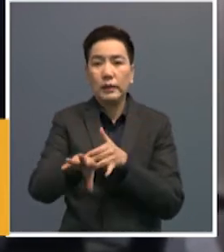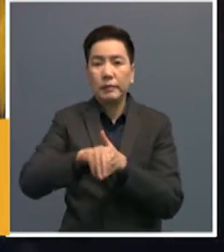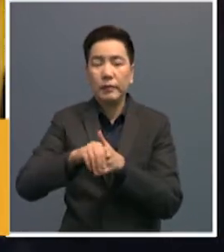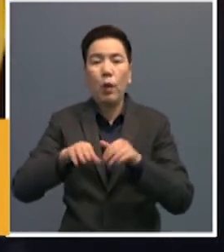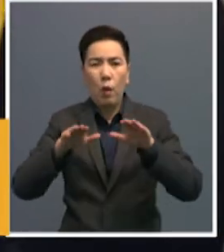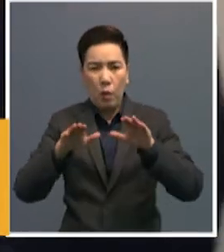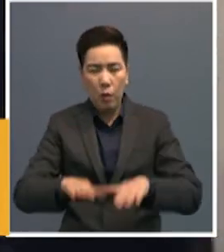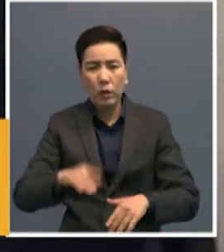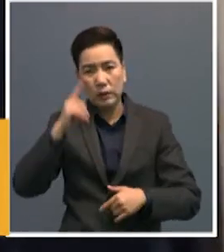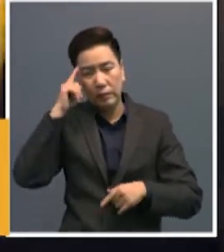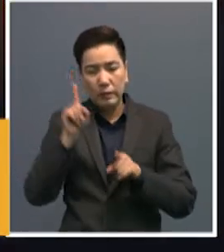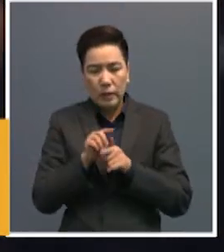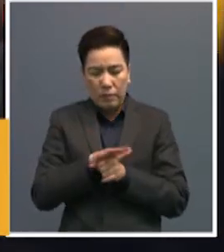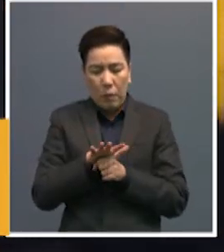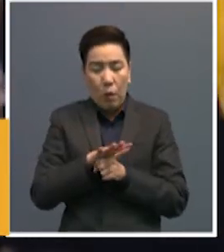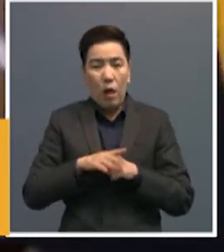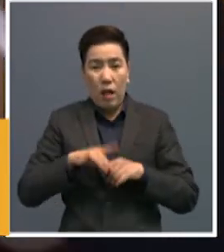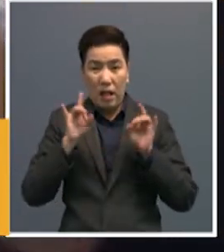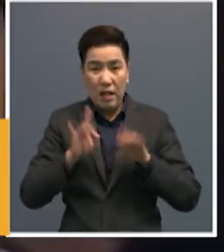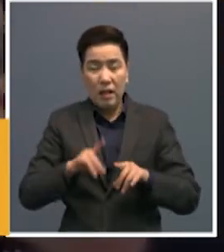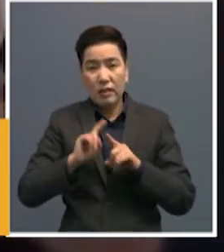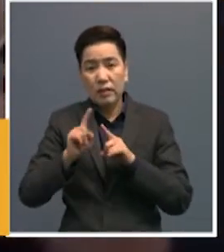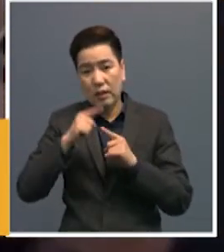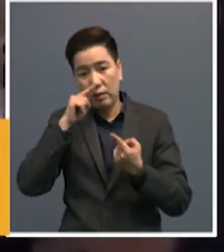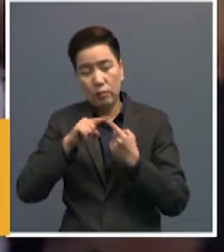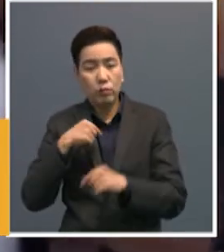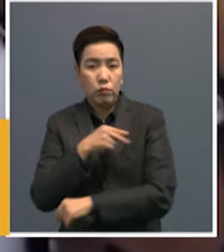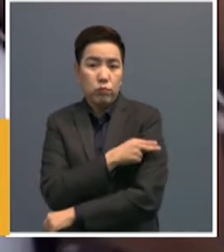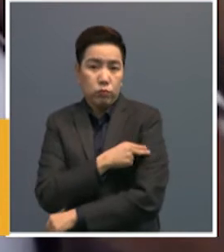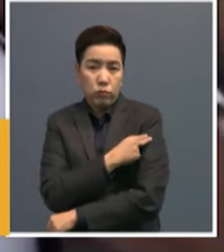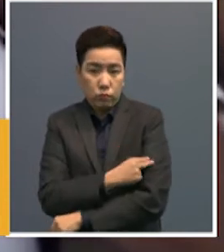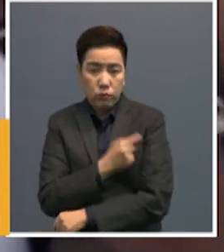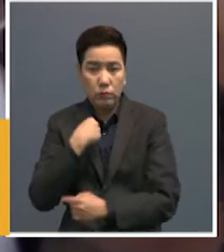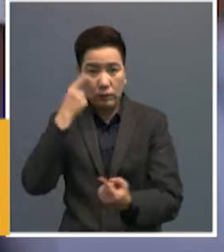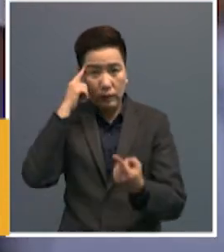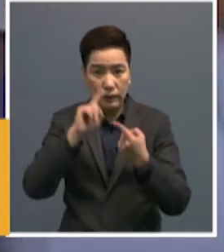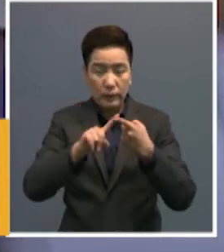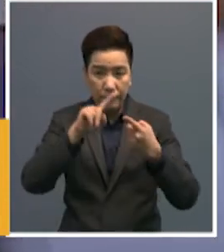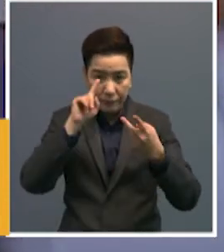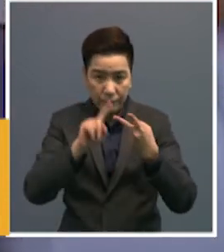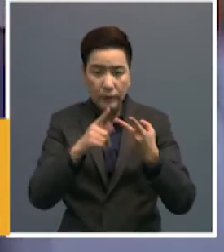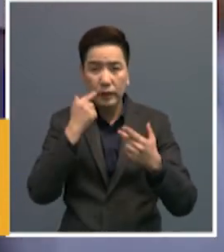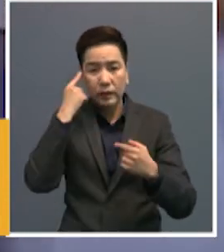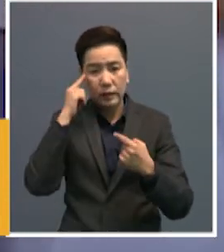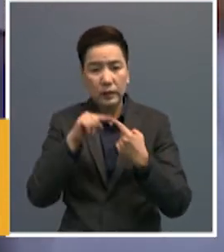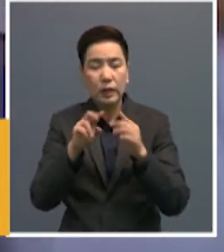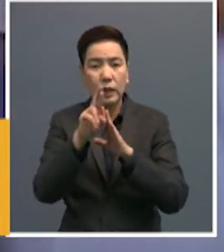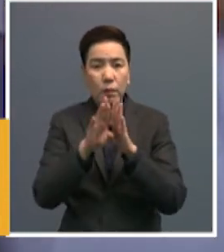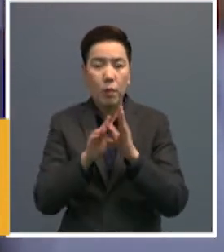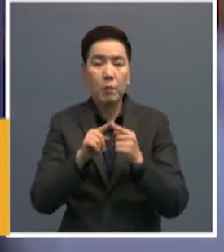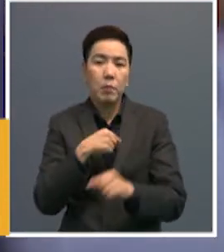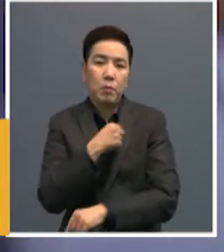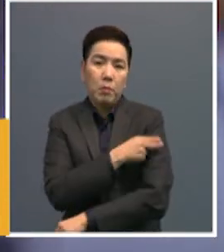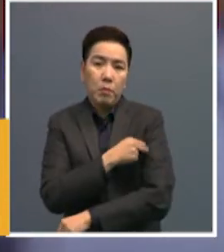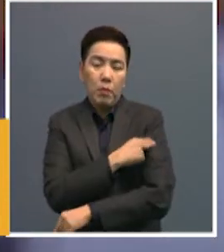เชื้อที่แสดงอาการปั่นกลางและรุนแรงถึงการเข้าโรงพยาบาลนะครับเป้าหมายที่ 2ต่อไปทำให้ระบบสาธารณสุข